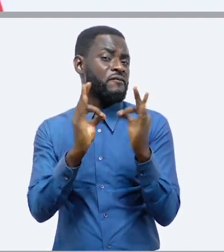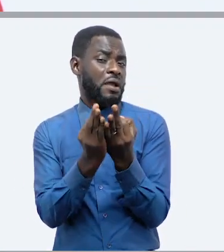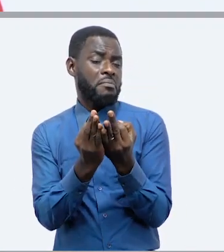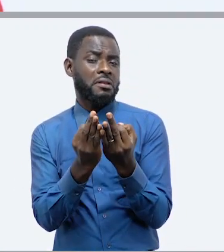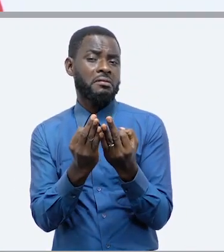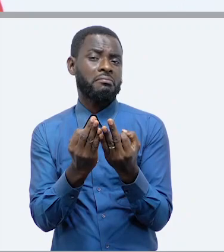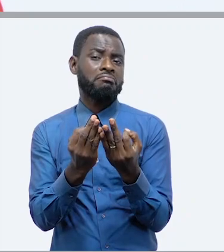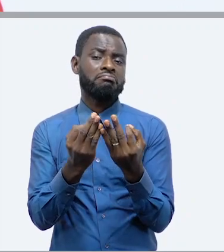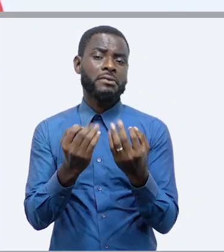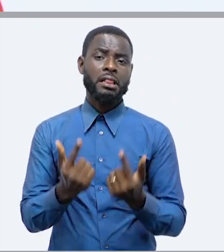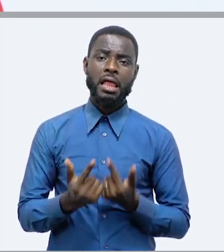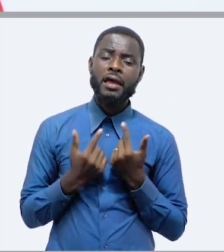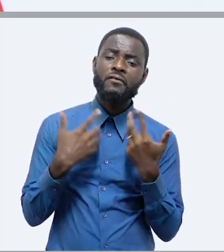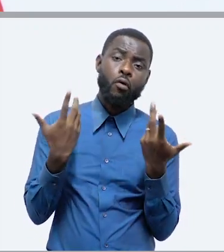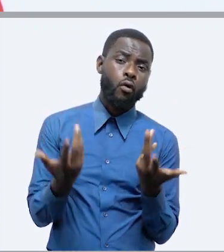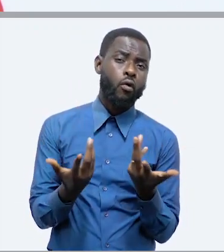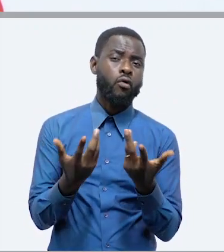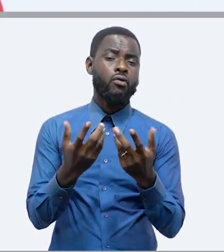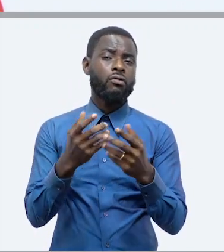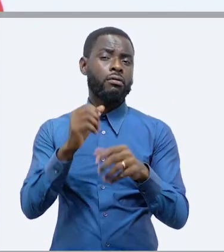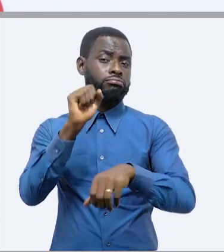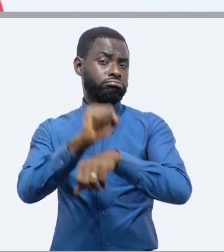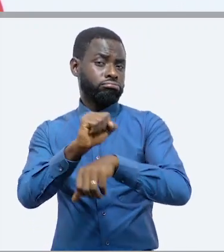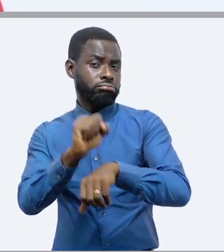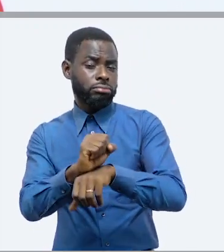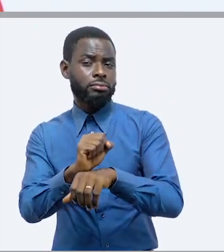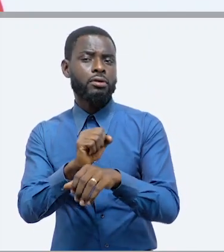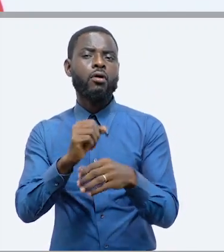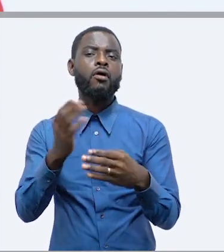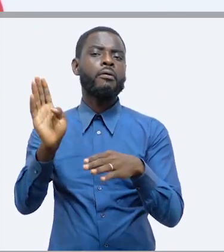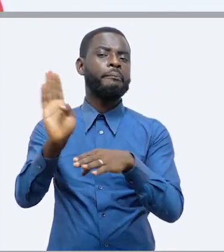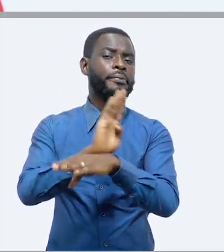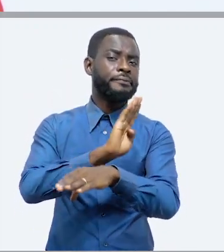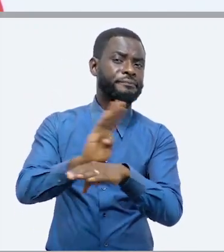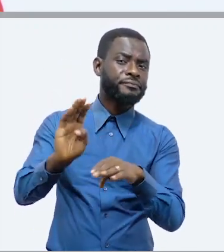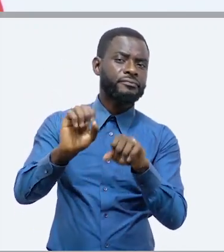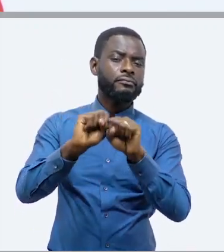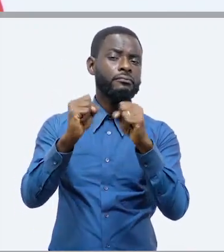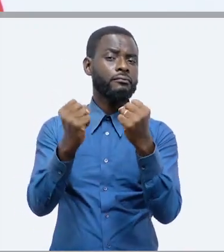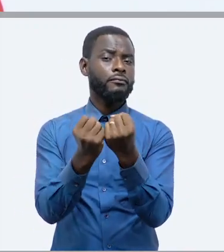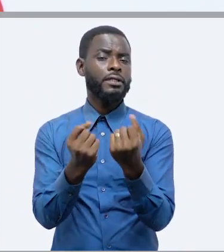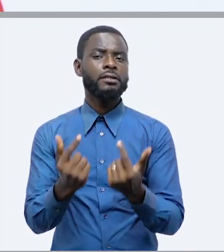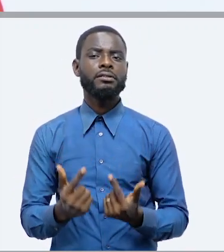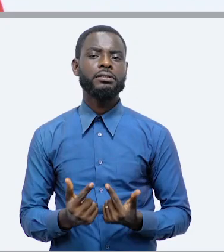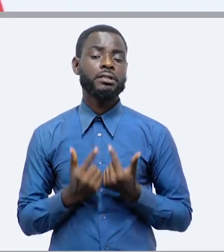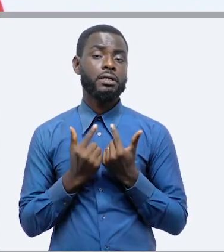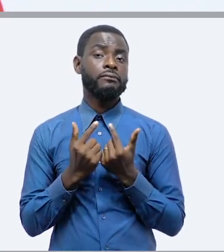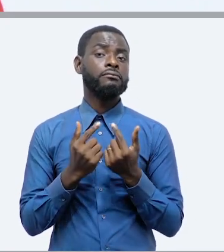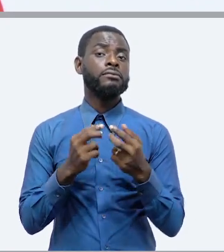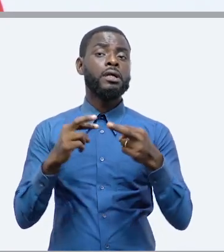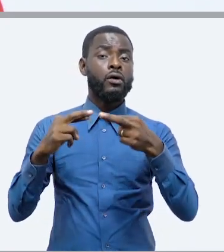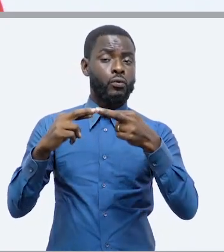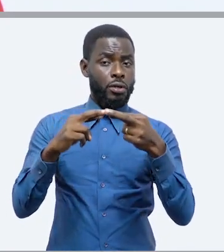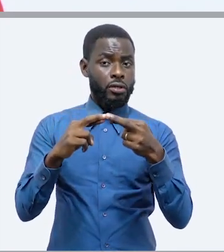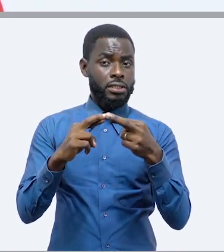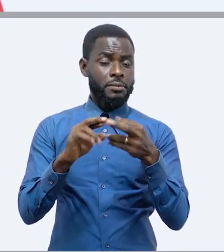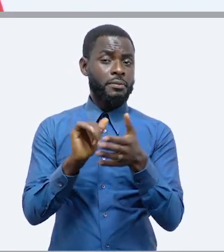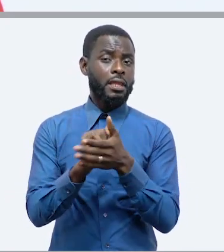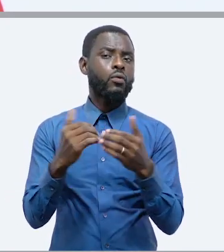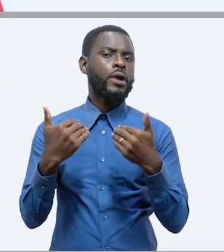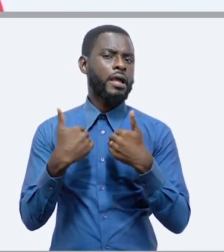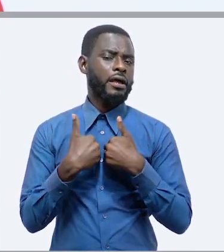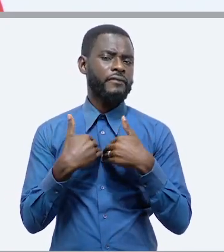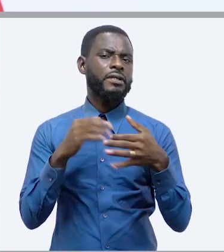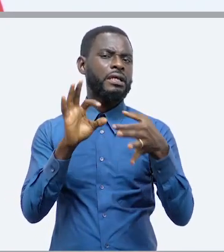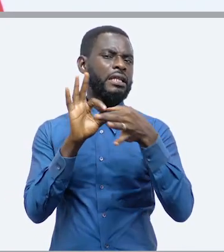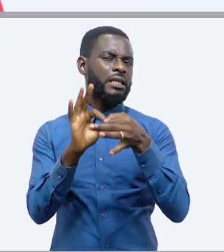chumo, wajirayeli. Wajen shihile mlin sani. Lo wo nanyo bo, ni woyo. Network shramu,